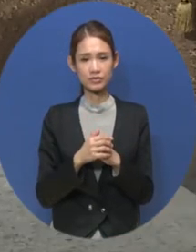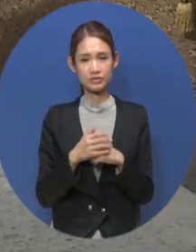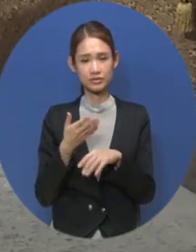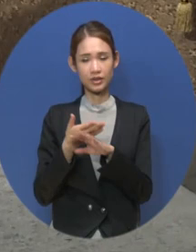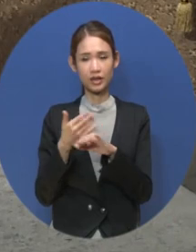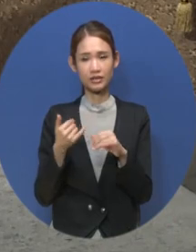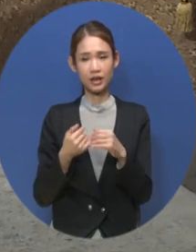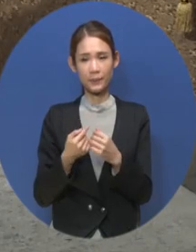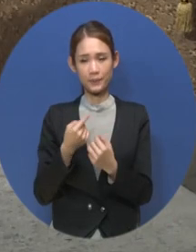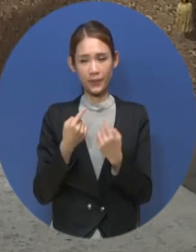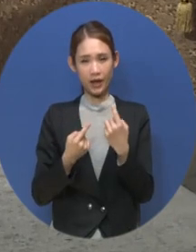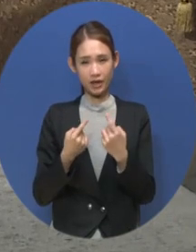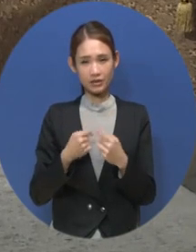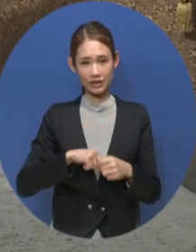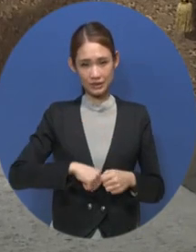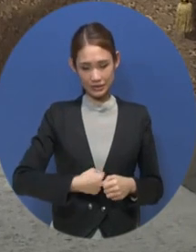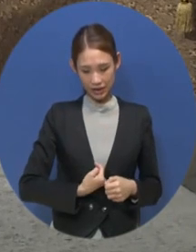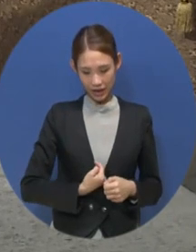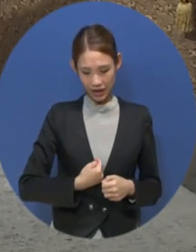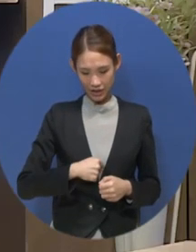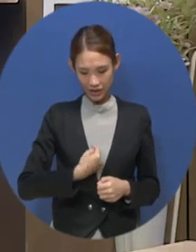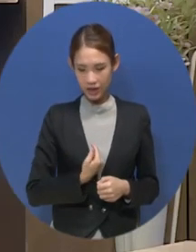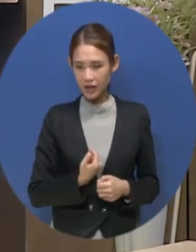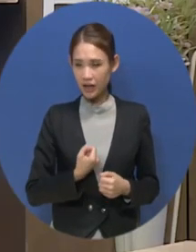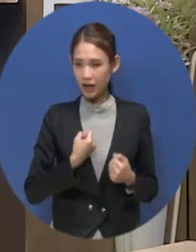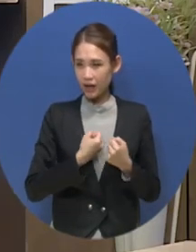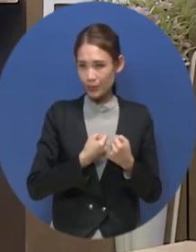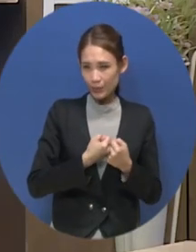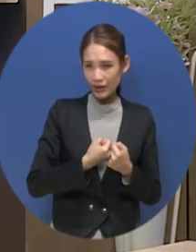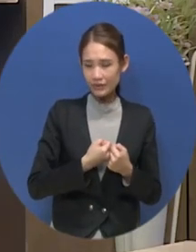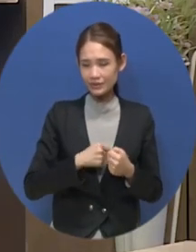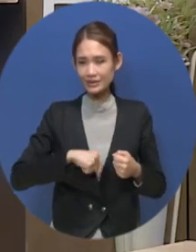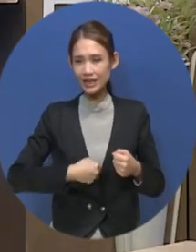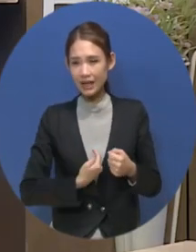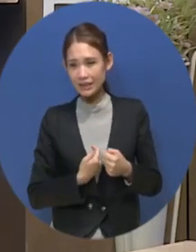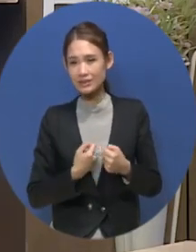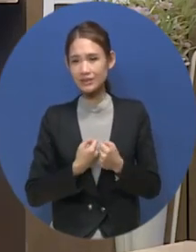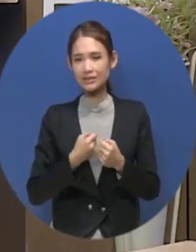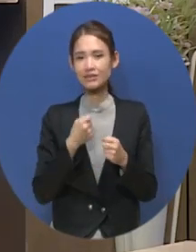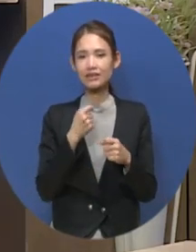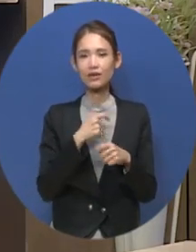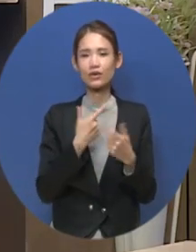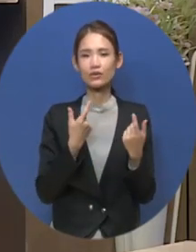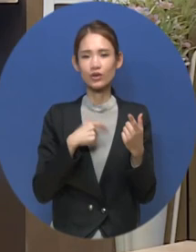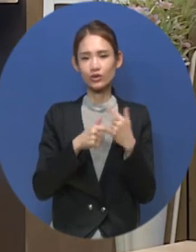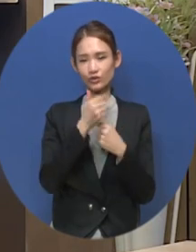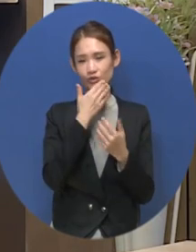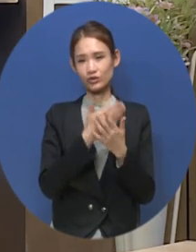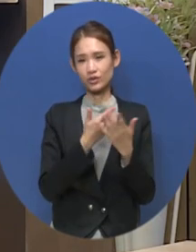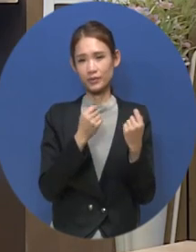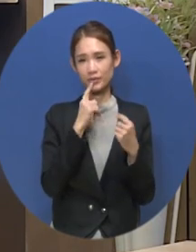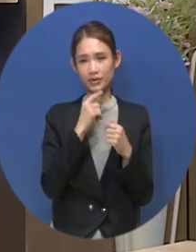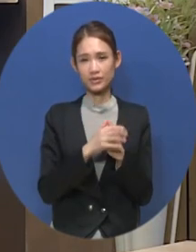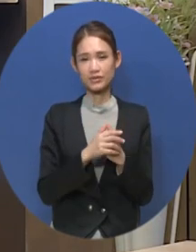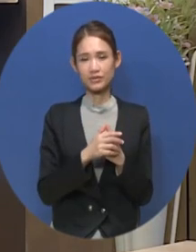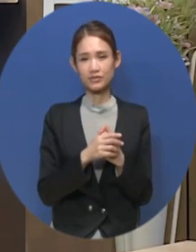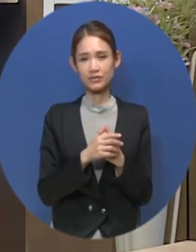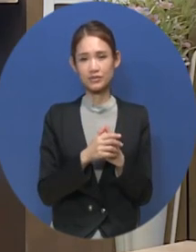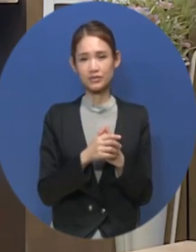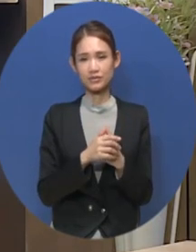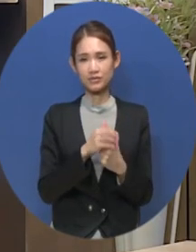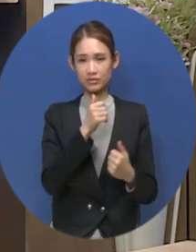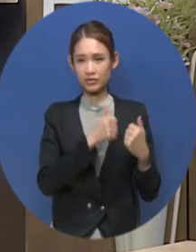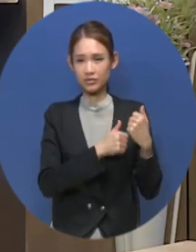남을 이기는 것보다 자기 자신과의 싸움에서 이기는 것이 더 중요하다 이런 말이 있는 것처럼 예. 또 이